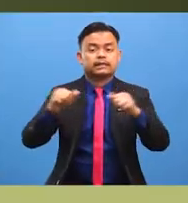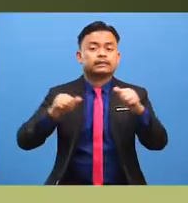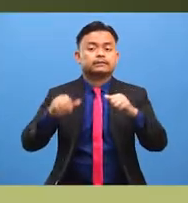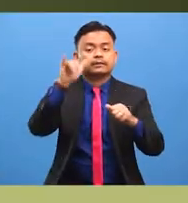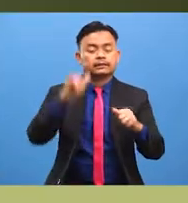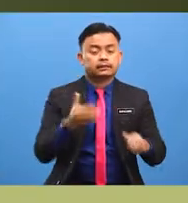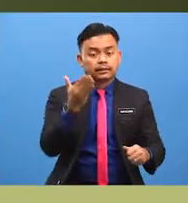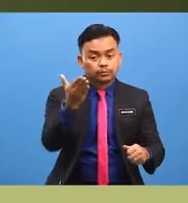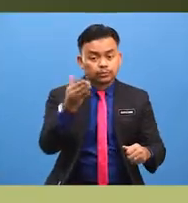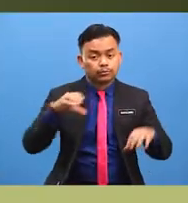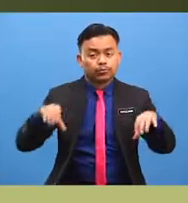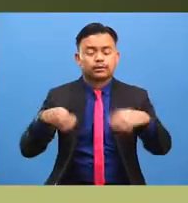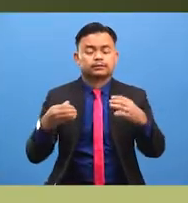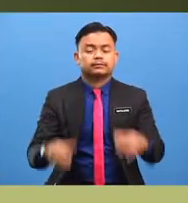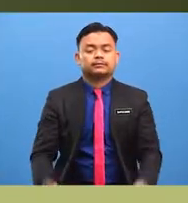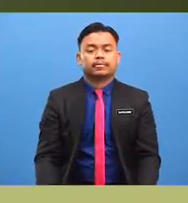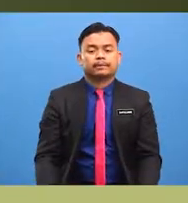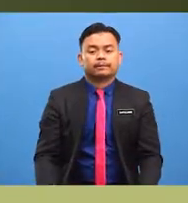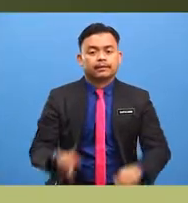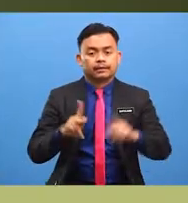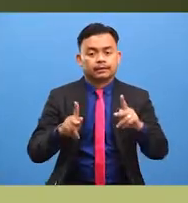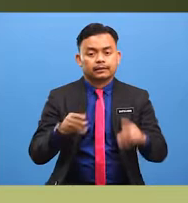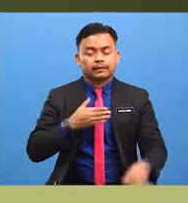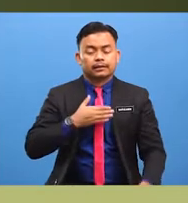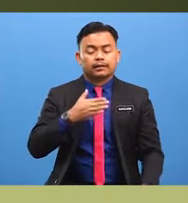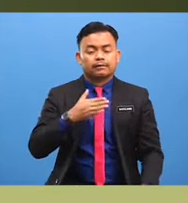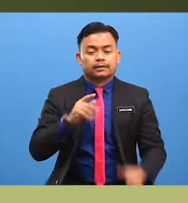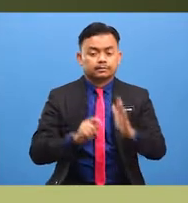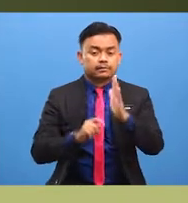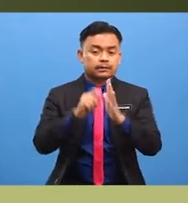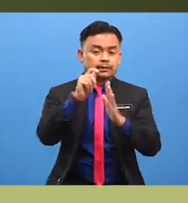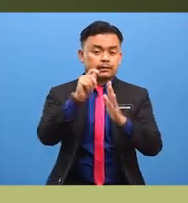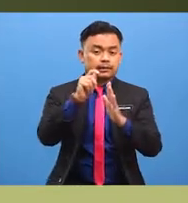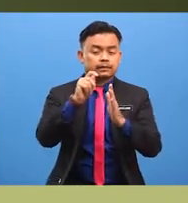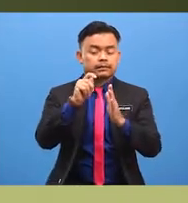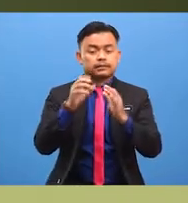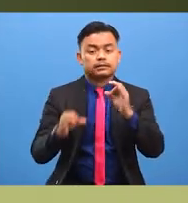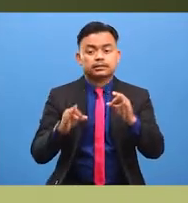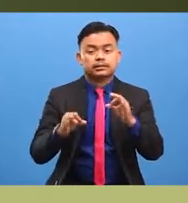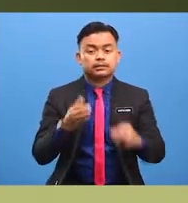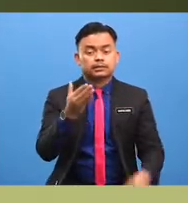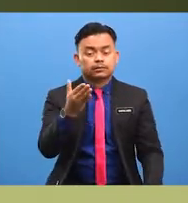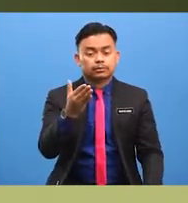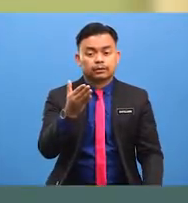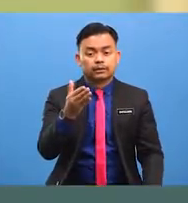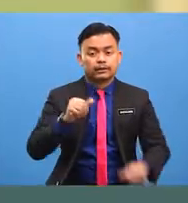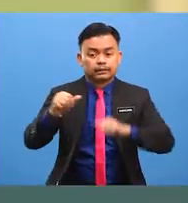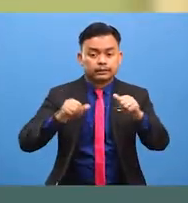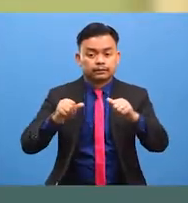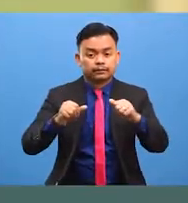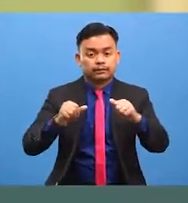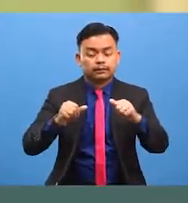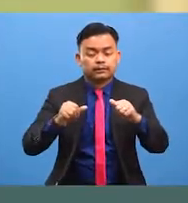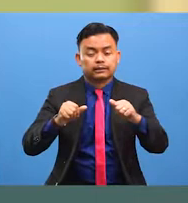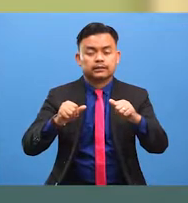Kadar pernafasan seseorang meningkat apabila seseorang itu melakukan aktiviti yang cergas.